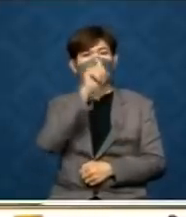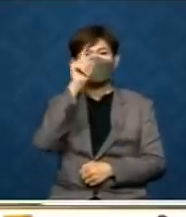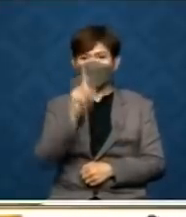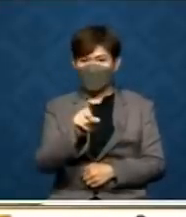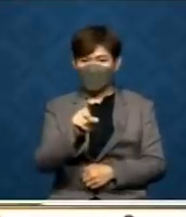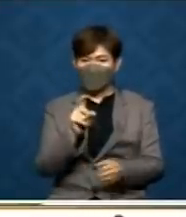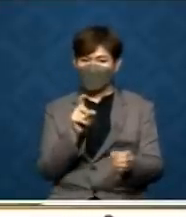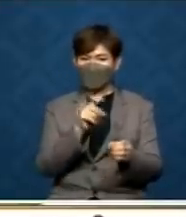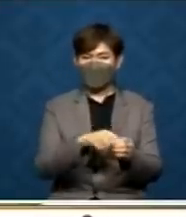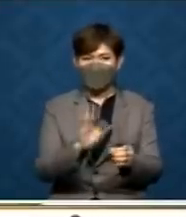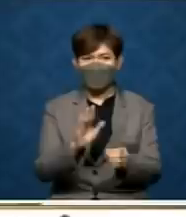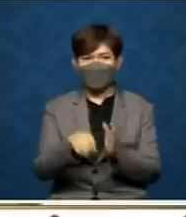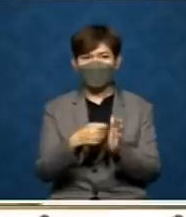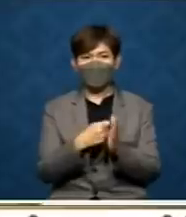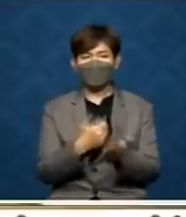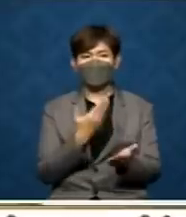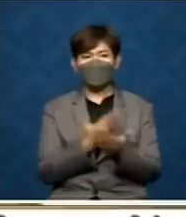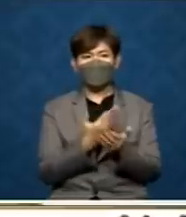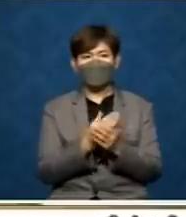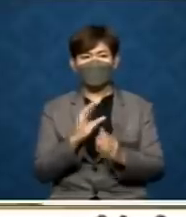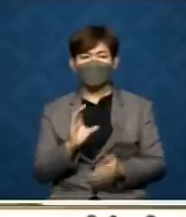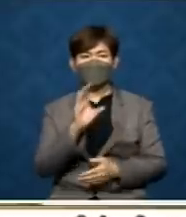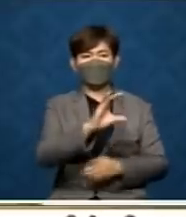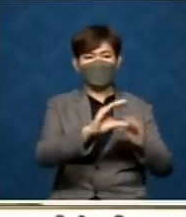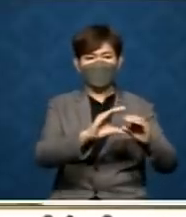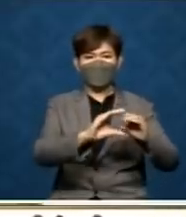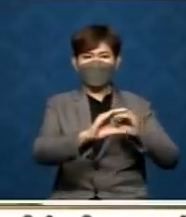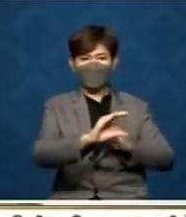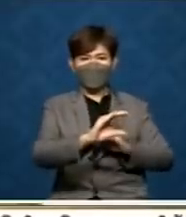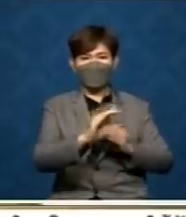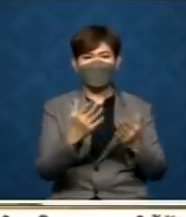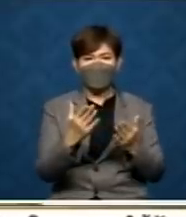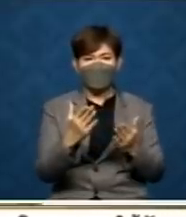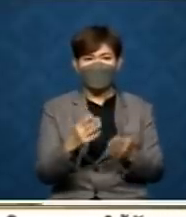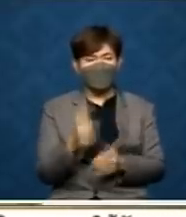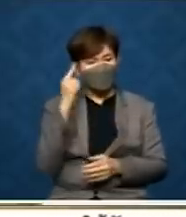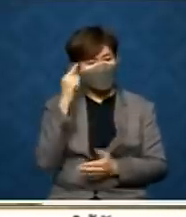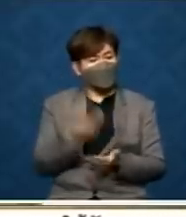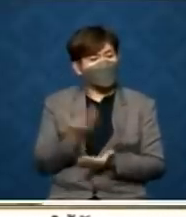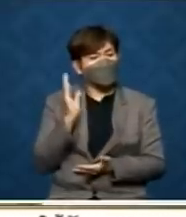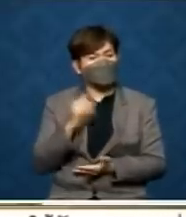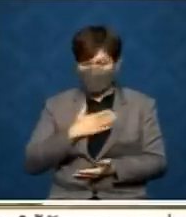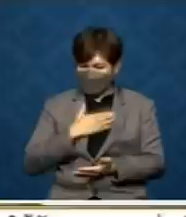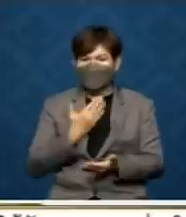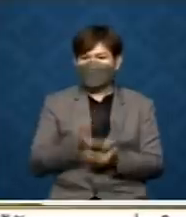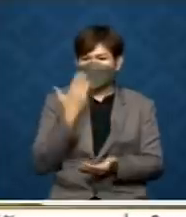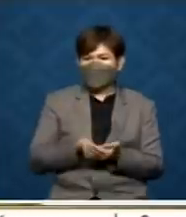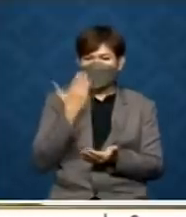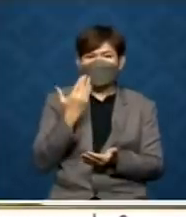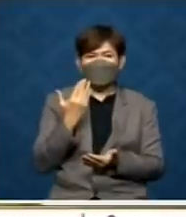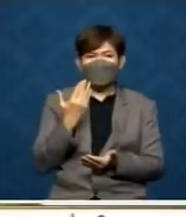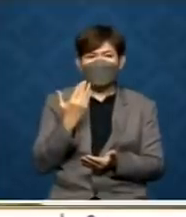เลยว่าที่ไม่เข้าก็แบบเพราะไม่มีเงินทอนที่บอกว่าไม่ใช่ประเทศรวยก็เราเป็นประเทศรวยโต